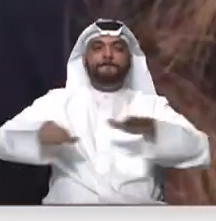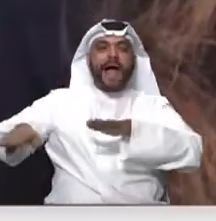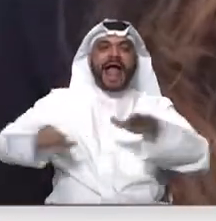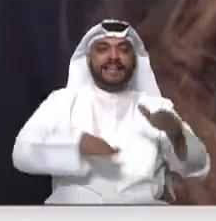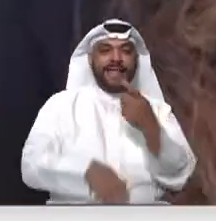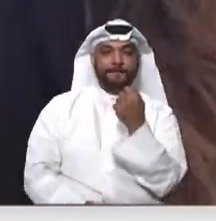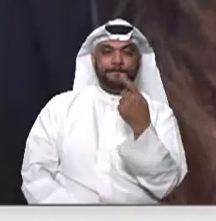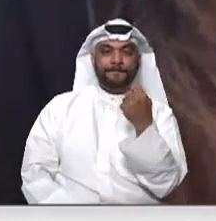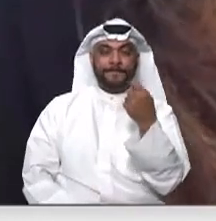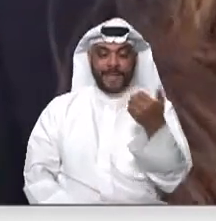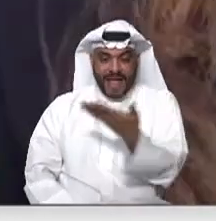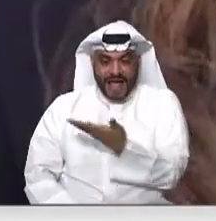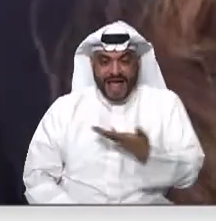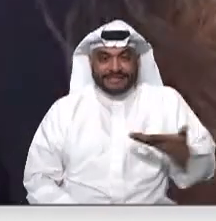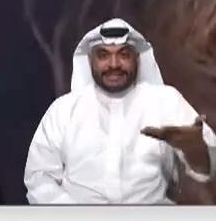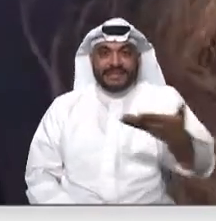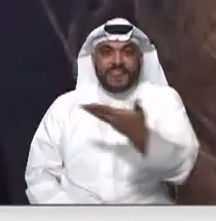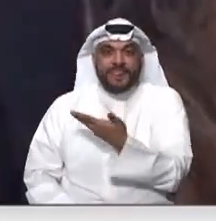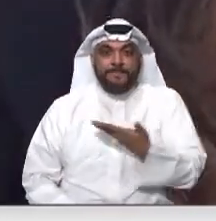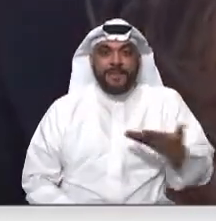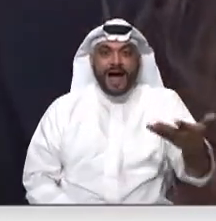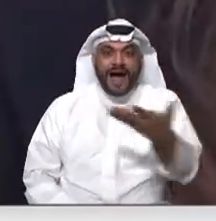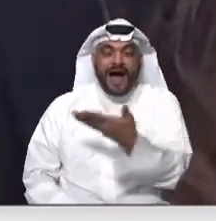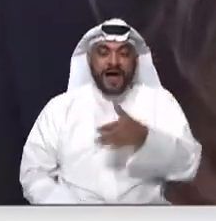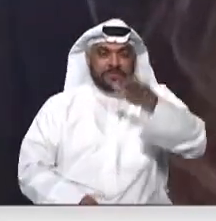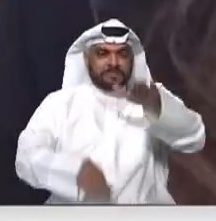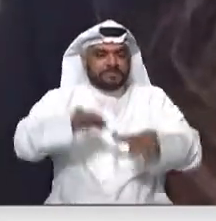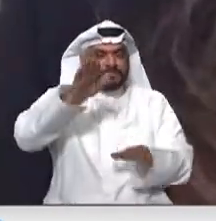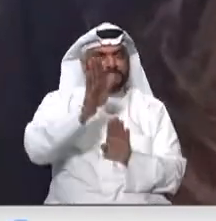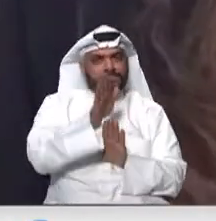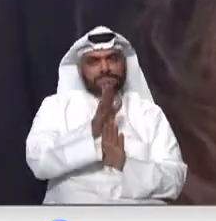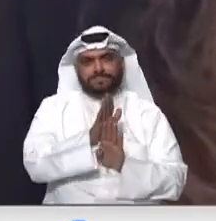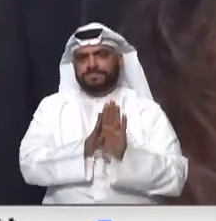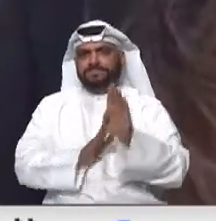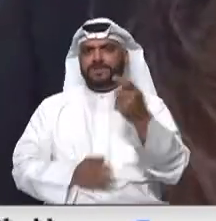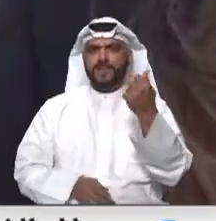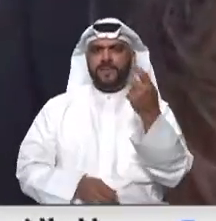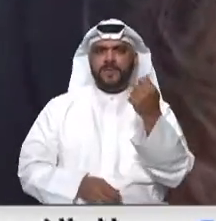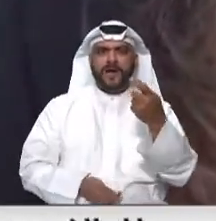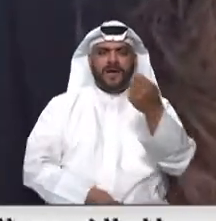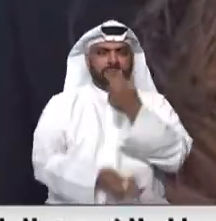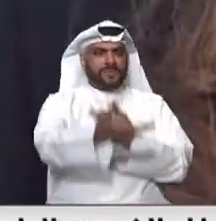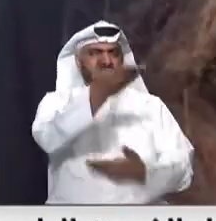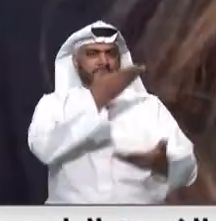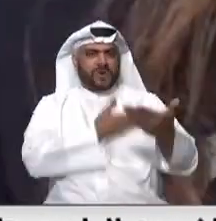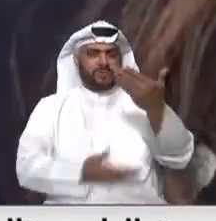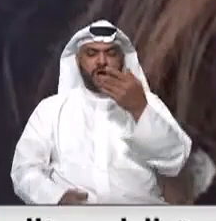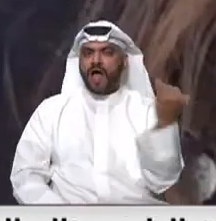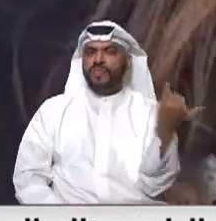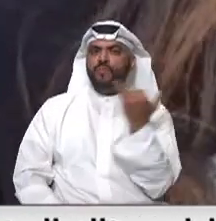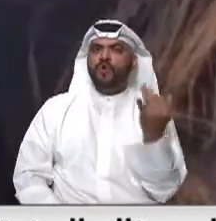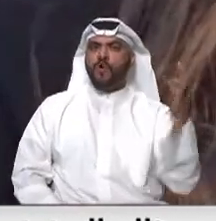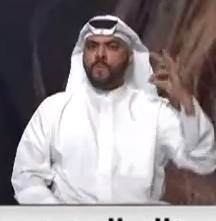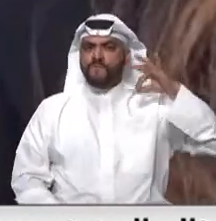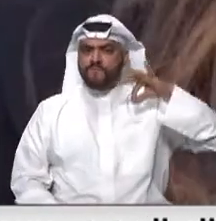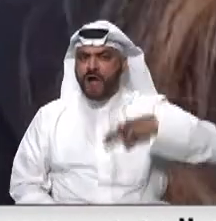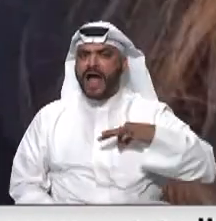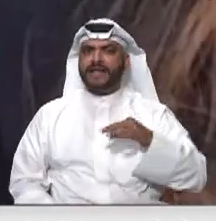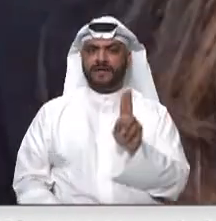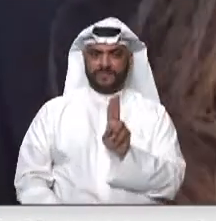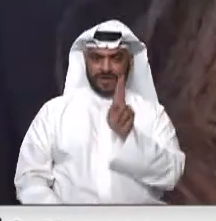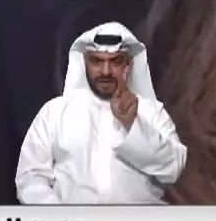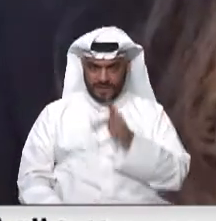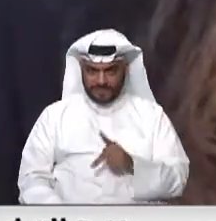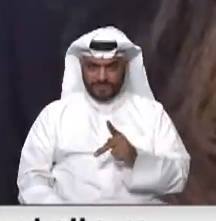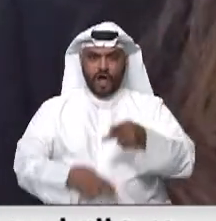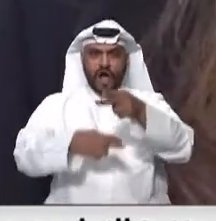هذا المكتب الذي له أهمية بالغة لكلا الطرفين، سواء للمملكة المتحدة أو